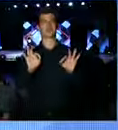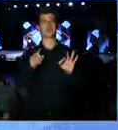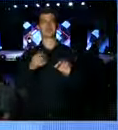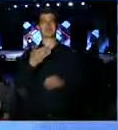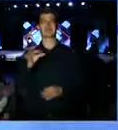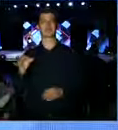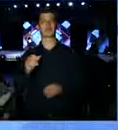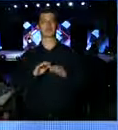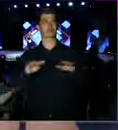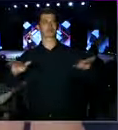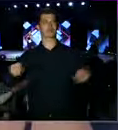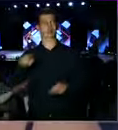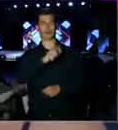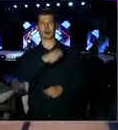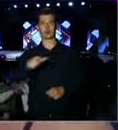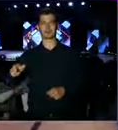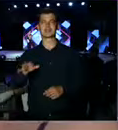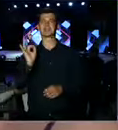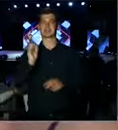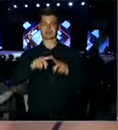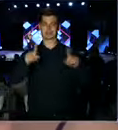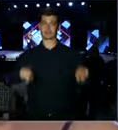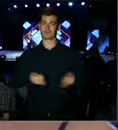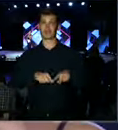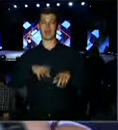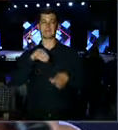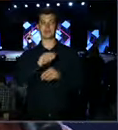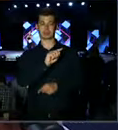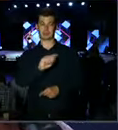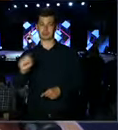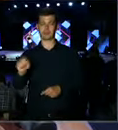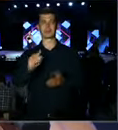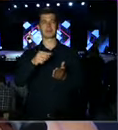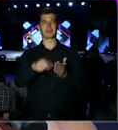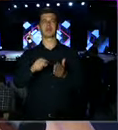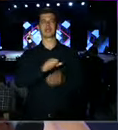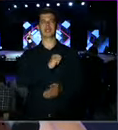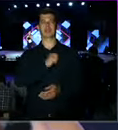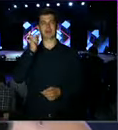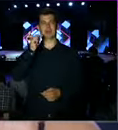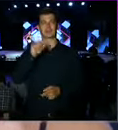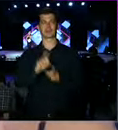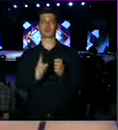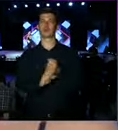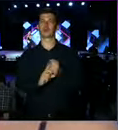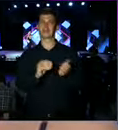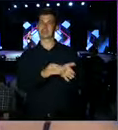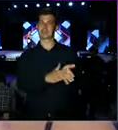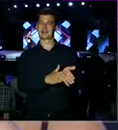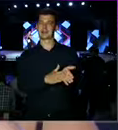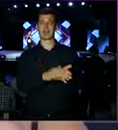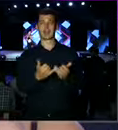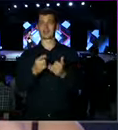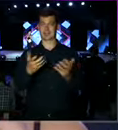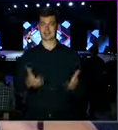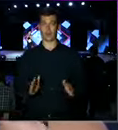miss publiczności. Macie specjalne kupony i na tych kuponach należy napisać imię i nazwisko i numer kandydatki. Aby Państwu to ułatwić,